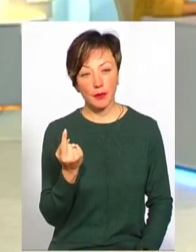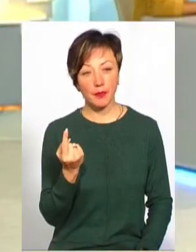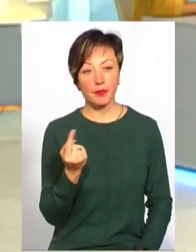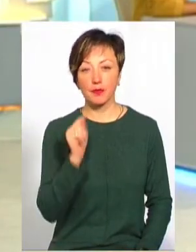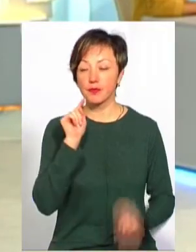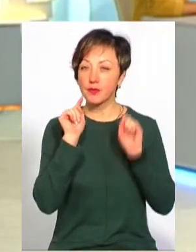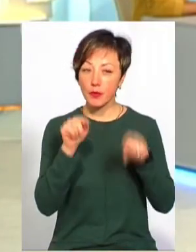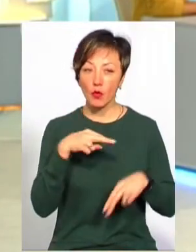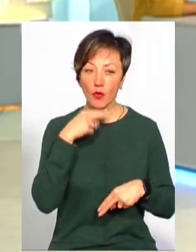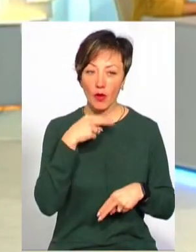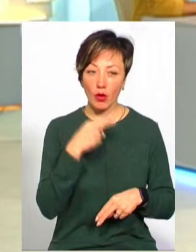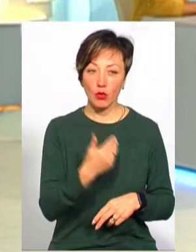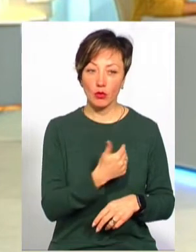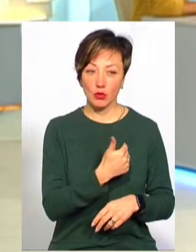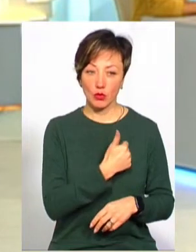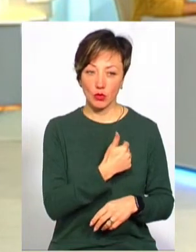хочу звернути увагу?